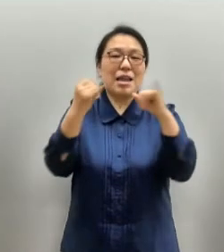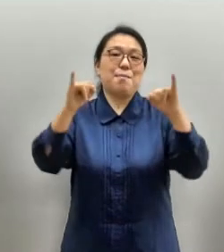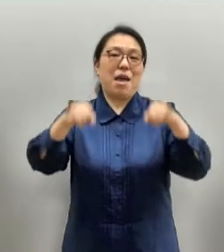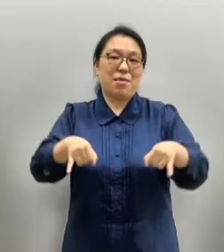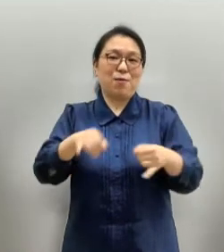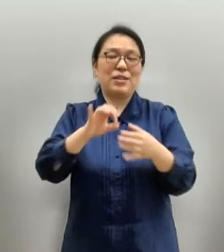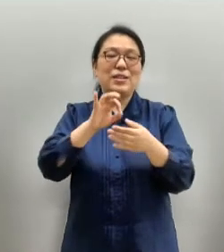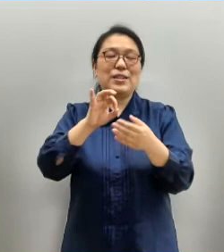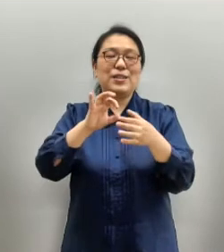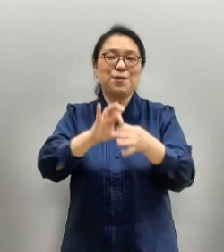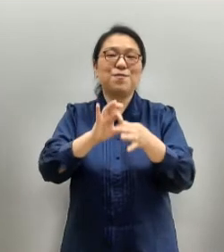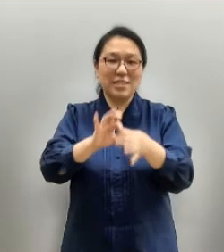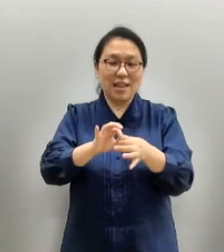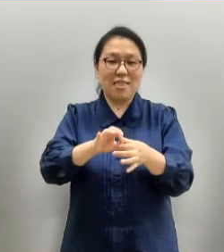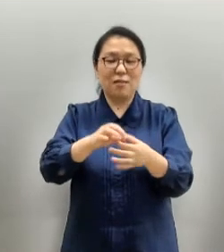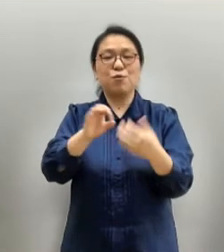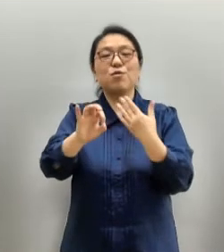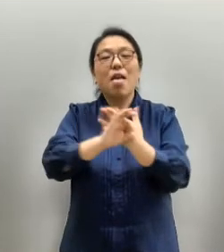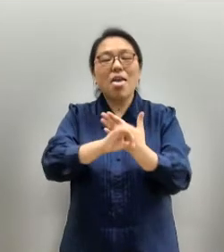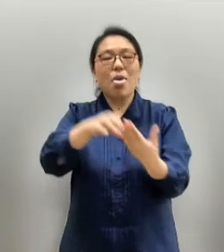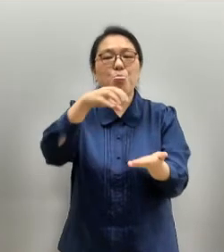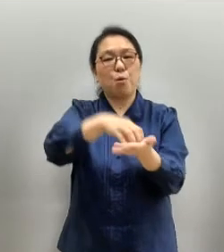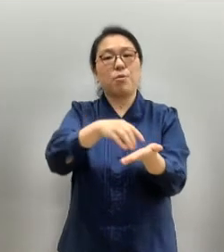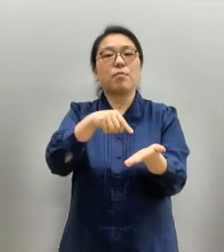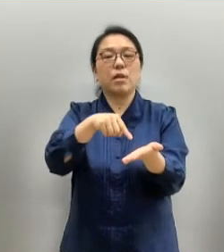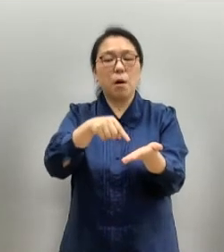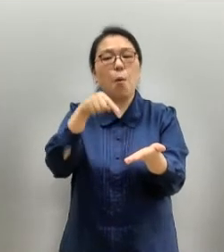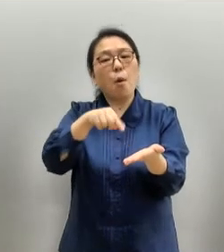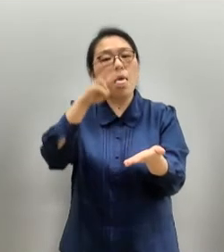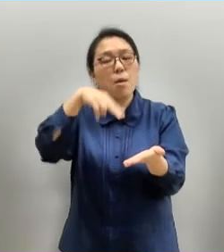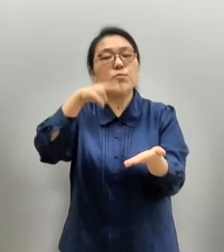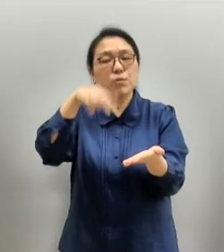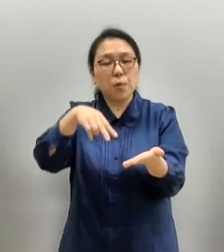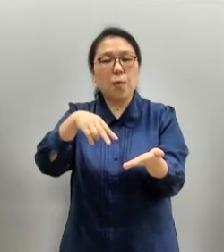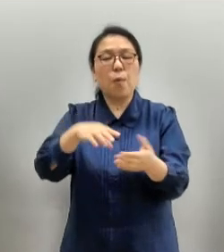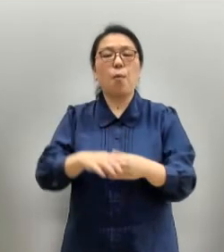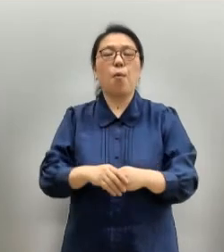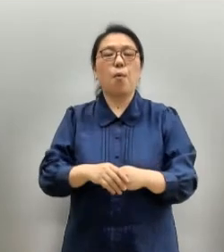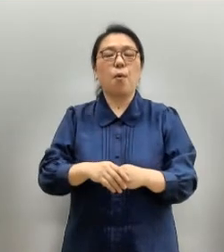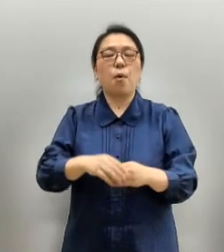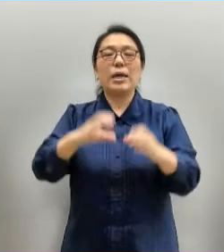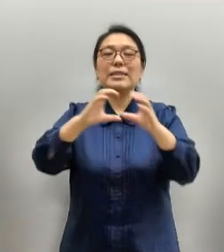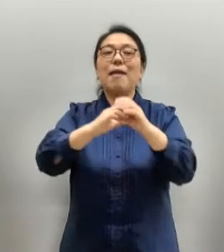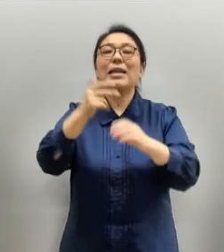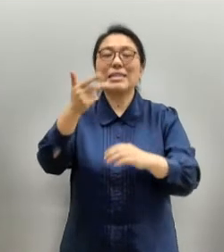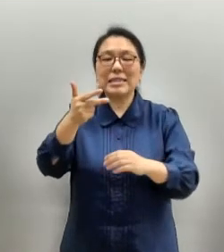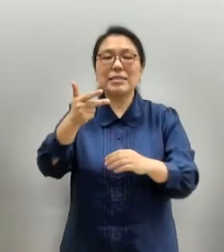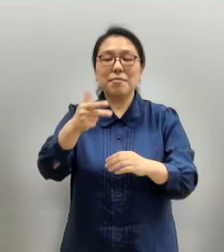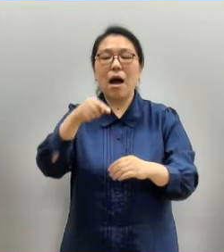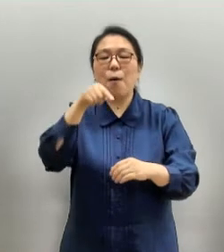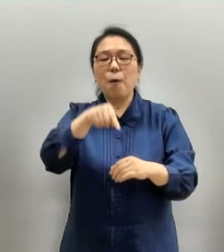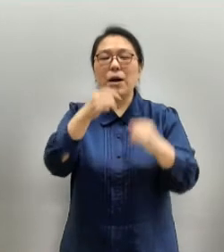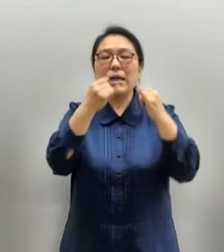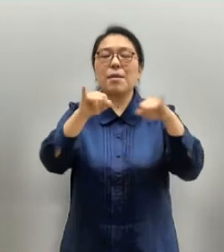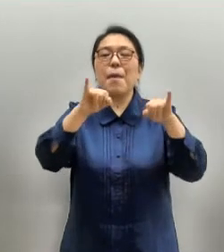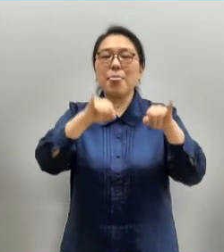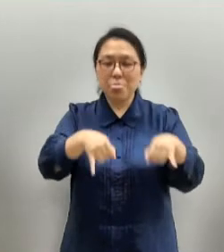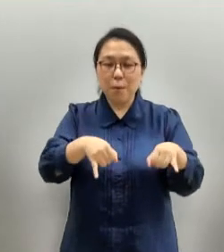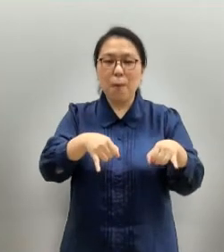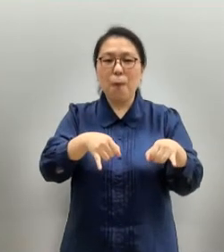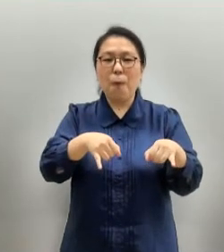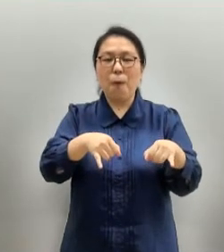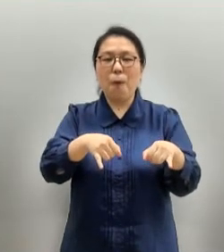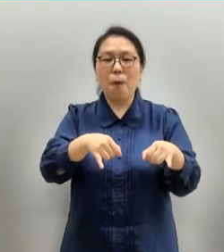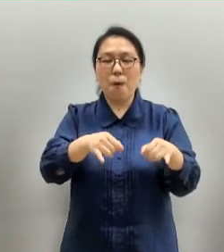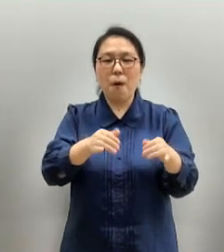についてというこの例があるんですが、これを読むと市としてはこのようなイベントなり何か市が集団